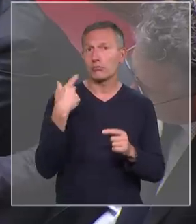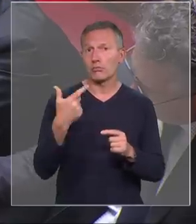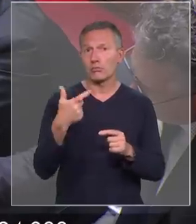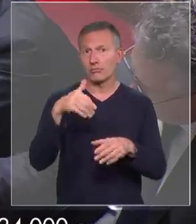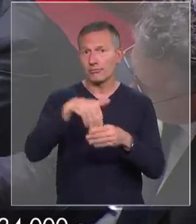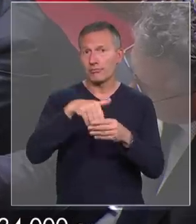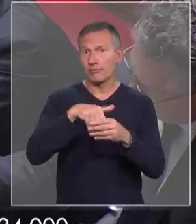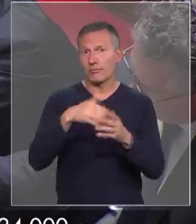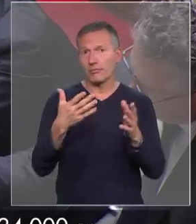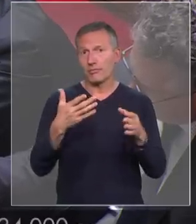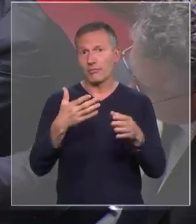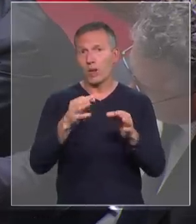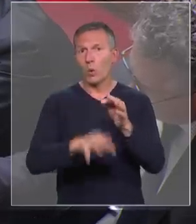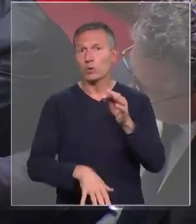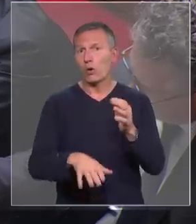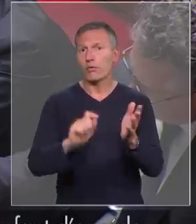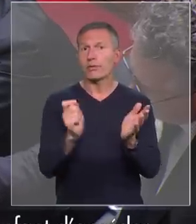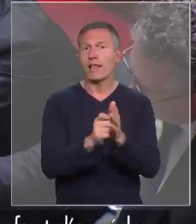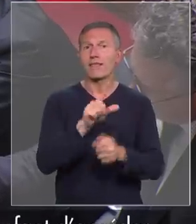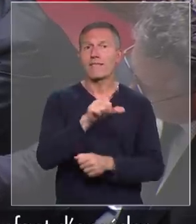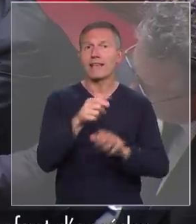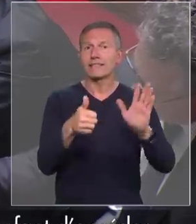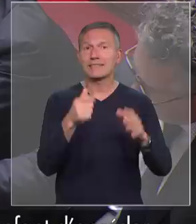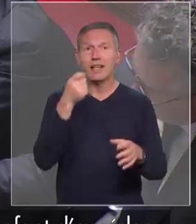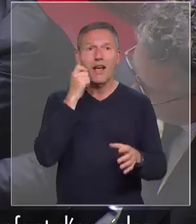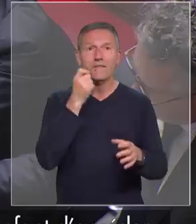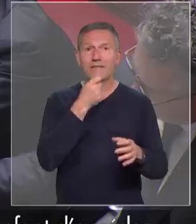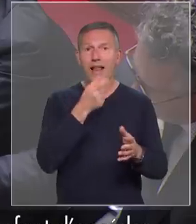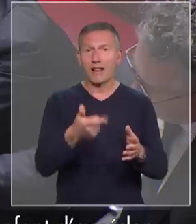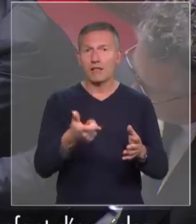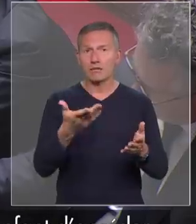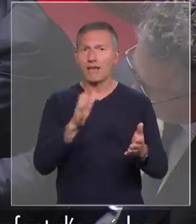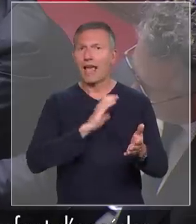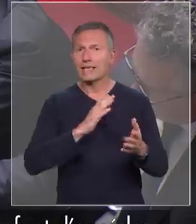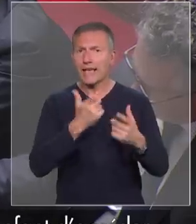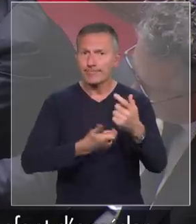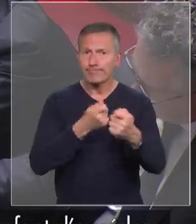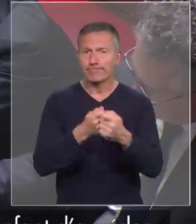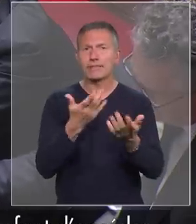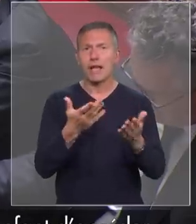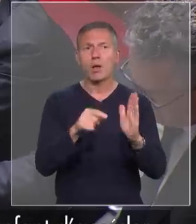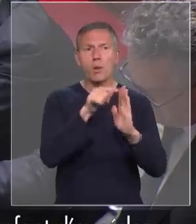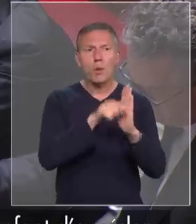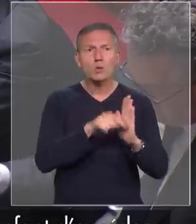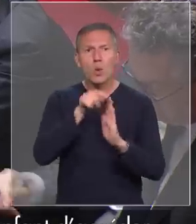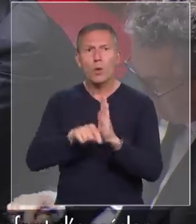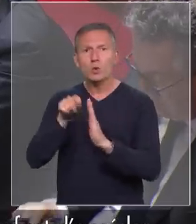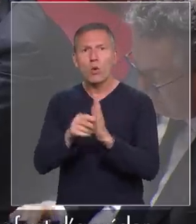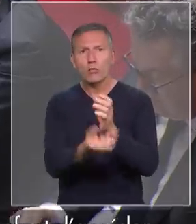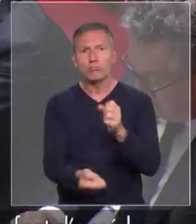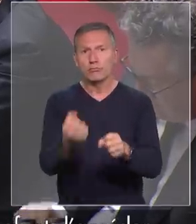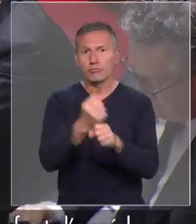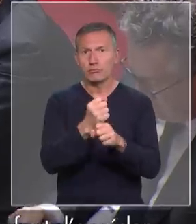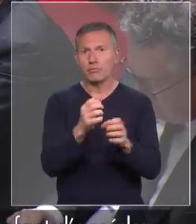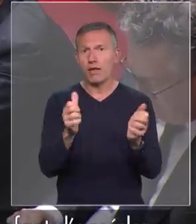sa fonction conclusive le 26 avril dernier, essaye de répondre. Voilà les mesures que nous mettons en place